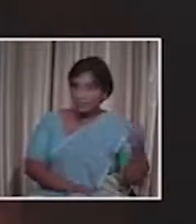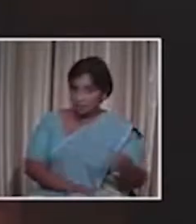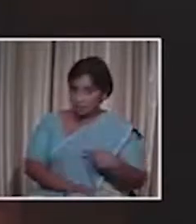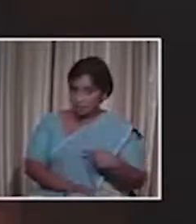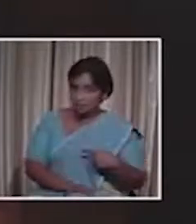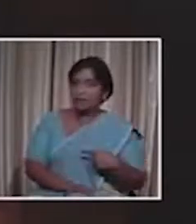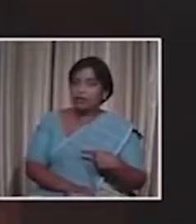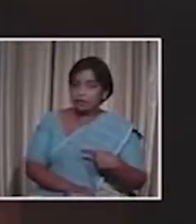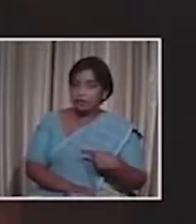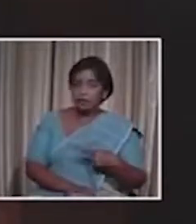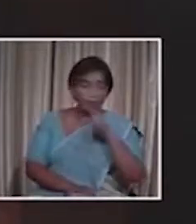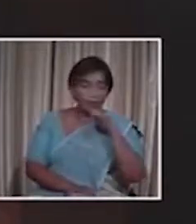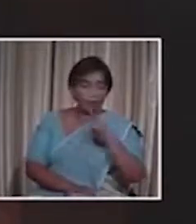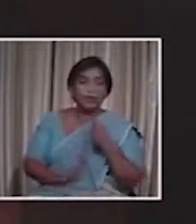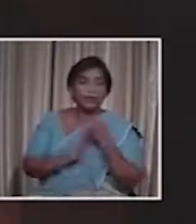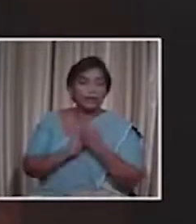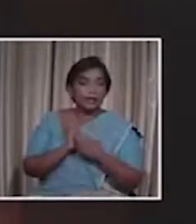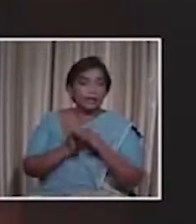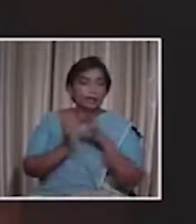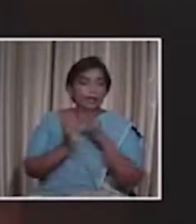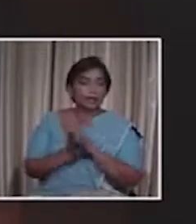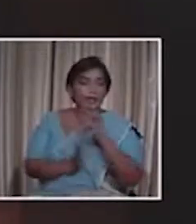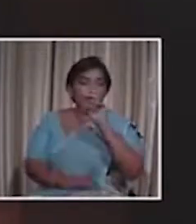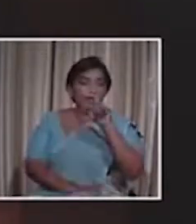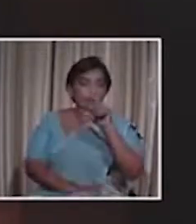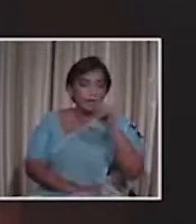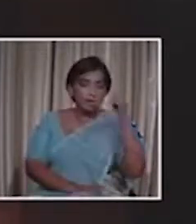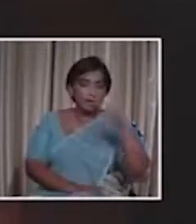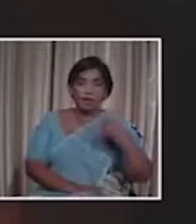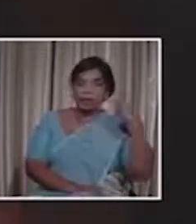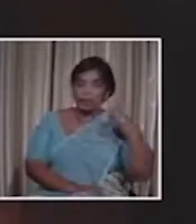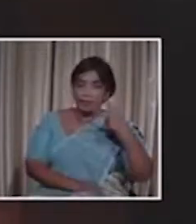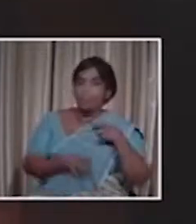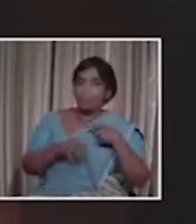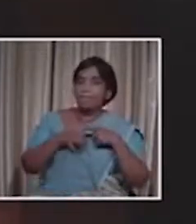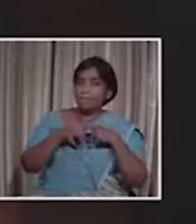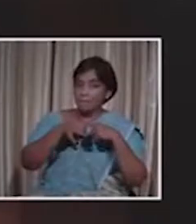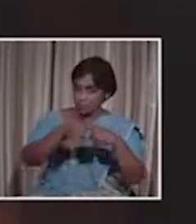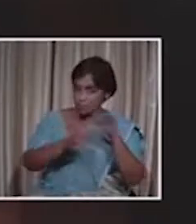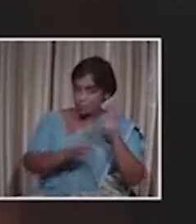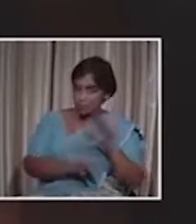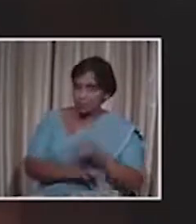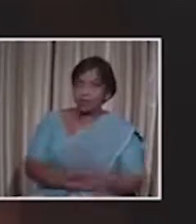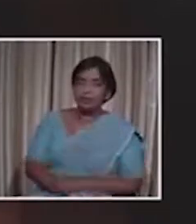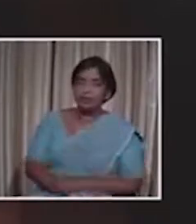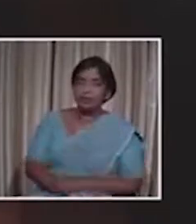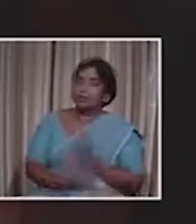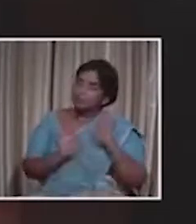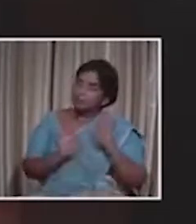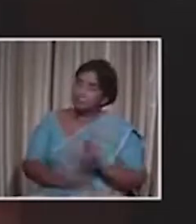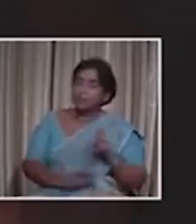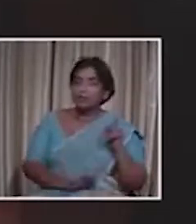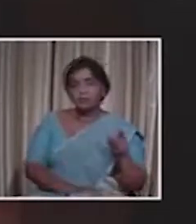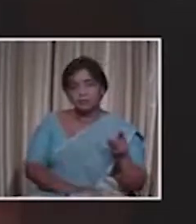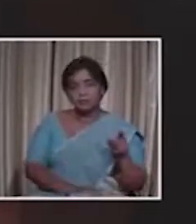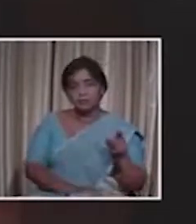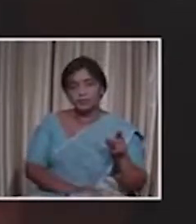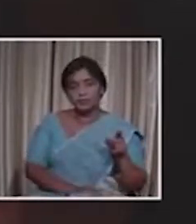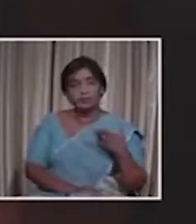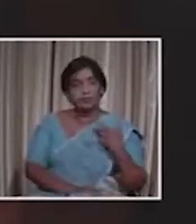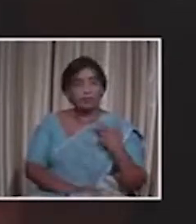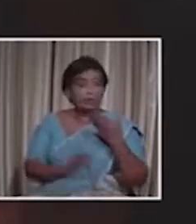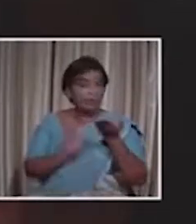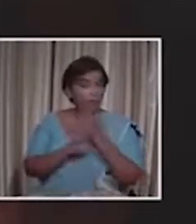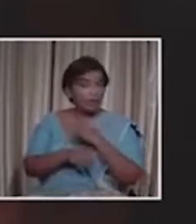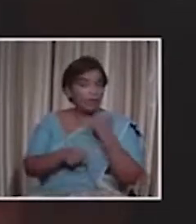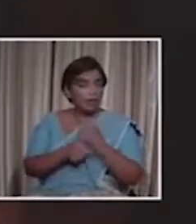காரணமாக அந்த துறைகளை சேர்ந்தோரால் மீள எழ முடியாத நிலைமை ஏற்பட்டுள்ளது. இந்த விவகாரம் தொடர்பில் நாம் கடந்த மற்றும் தற்போதைய அரசாங்கத்திடம் பல்வேறு